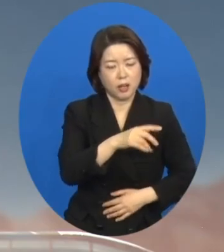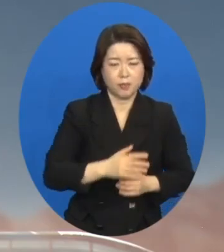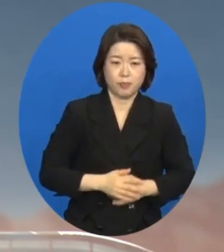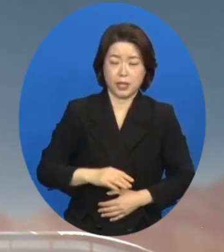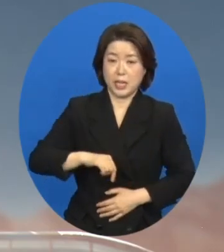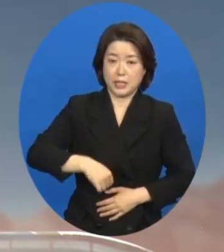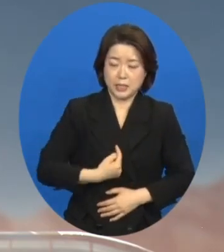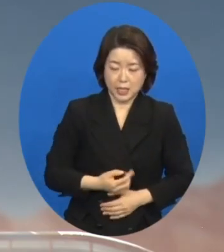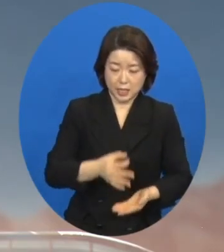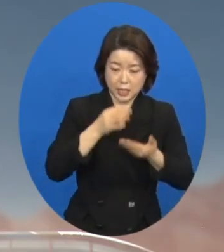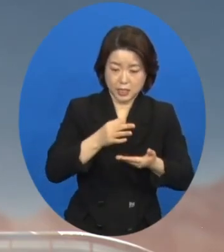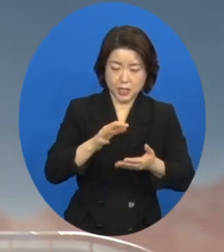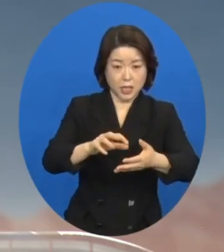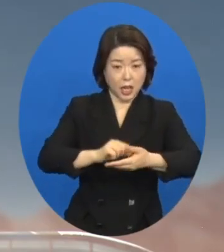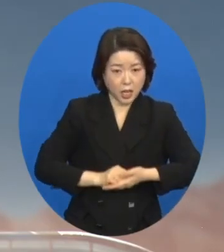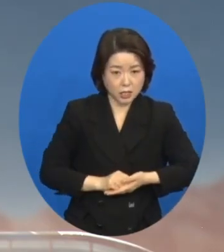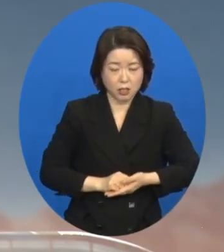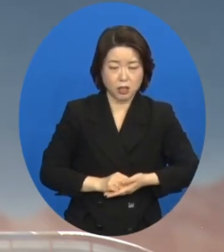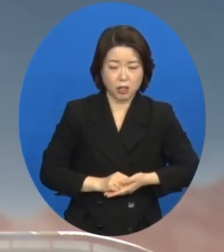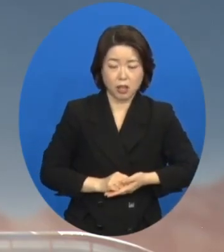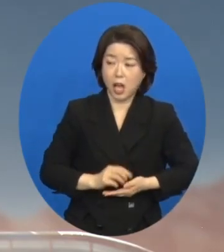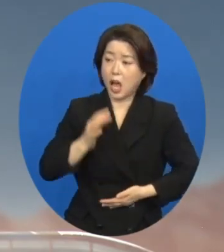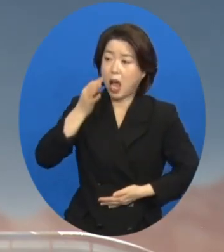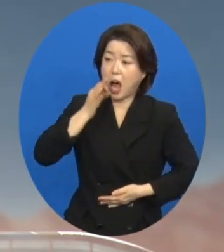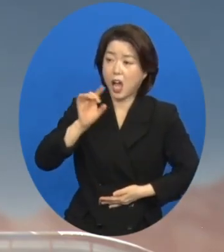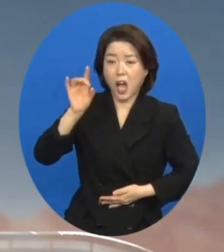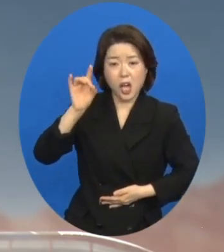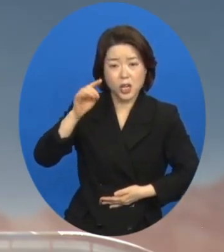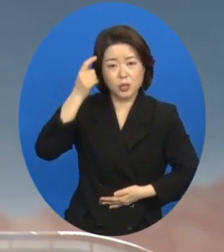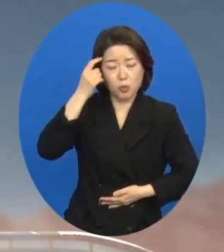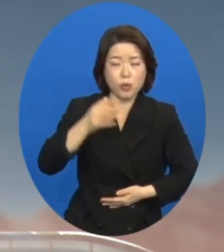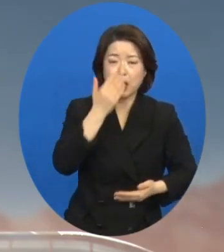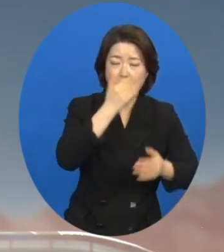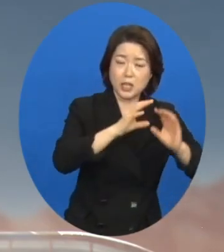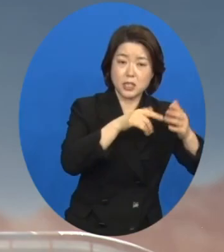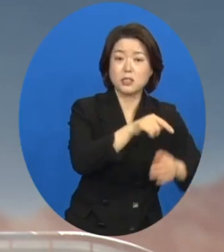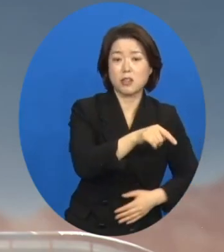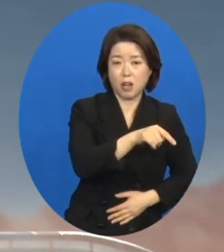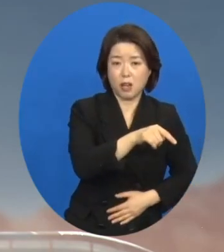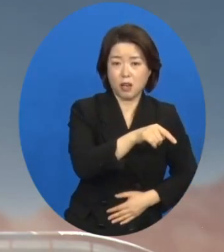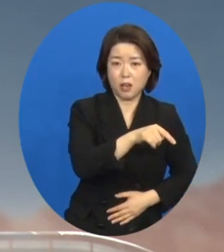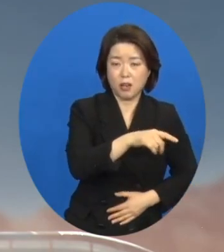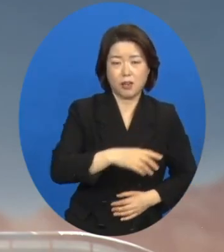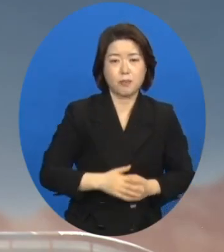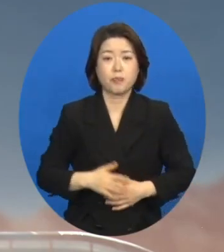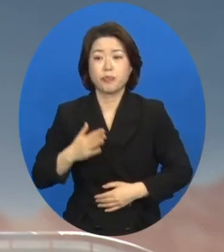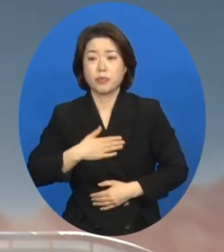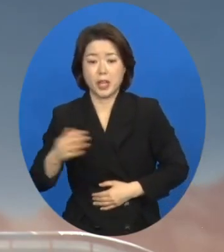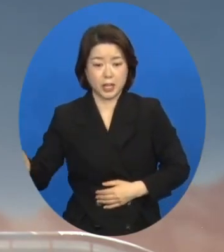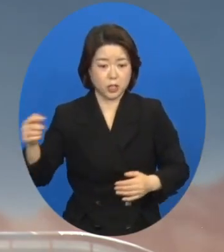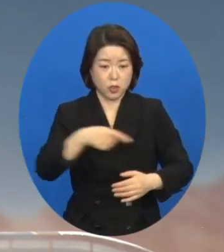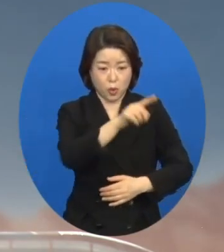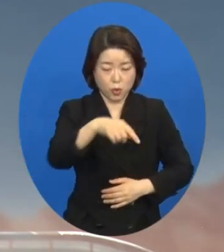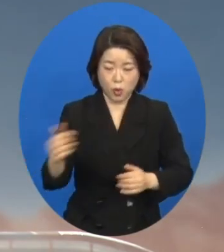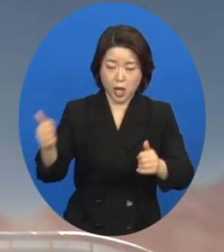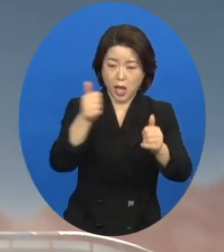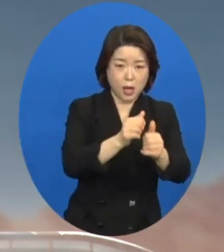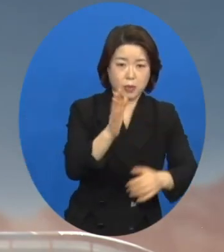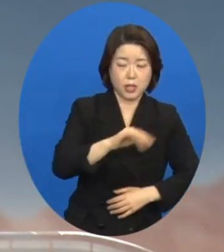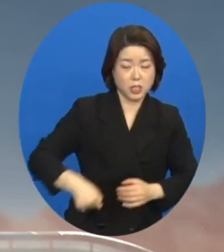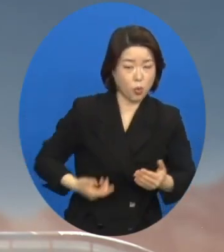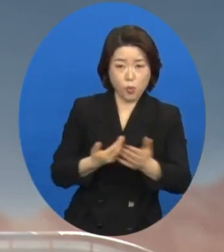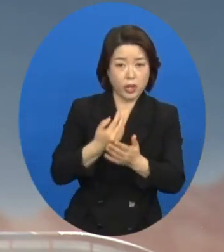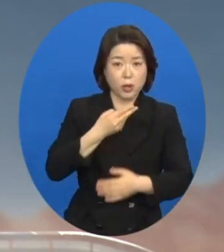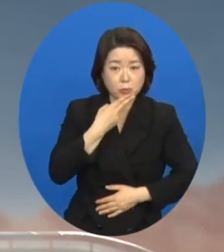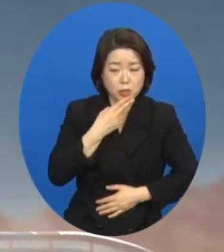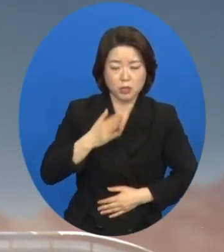자기들의 재산으로 삼았대요. 아간이 했는데 왜 이스라엘이 했냐고요. 내가 너희와 함께하지 있지 않겠다요. 이걸 회개하지 않으면